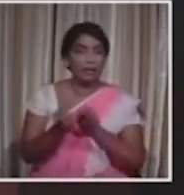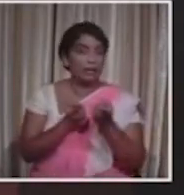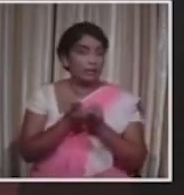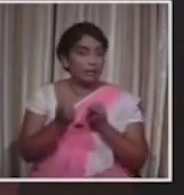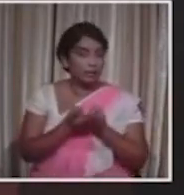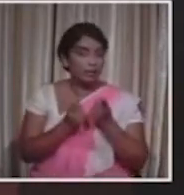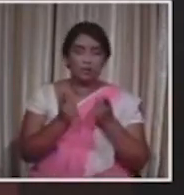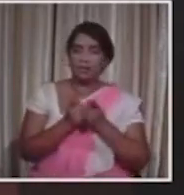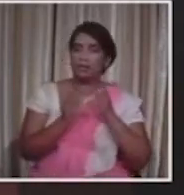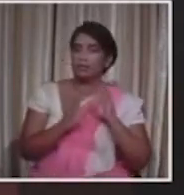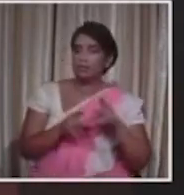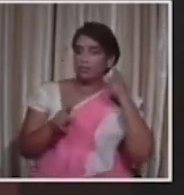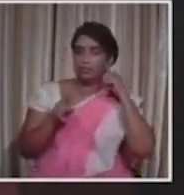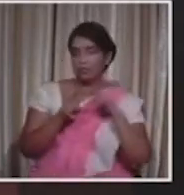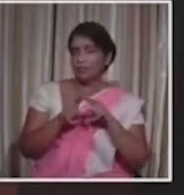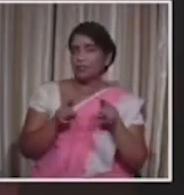තරඟකාරීත්වය වෙනුවට